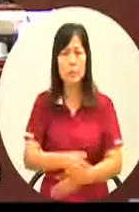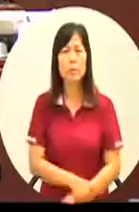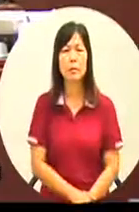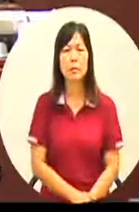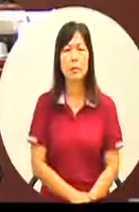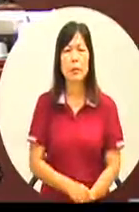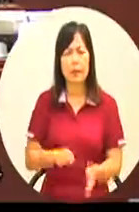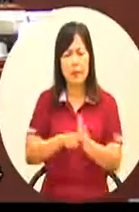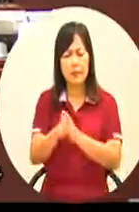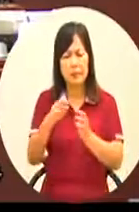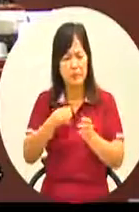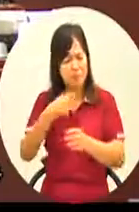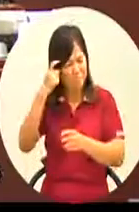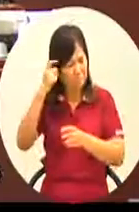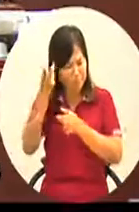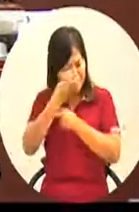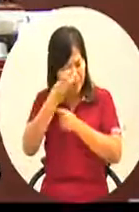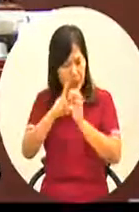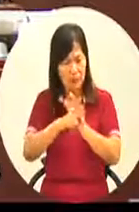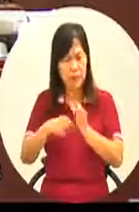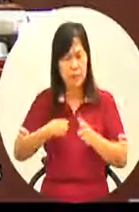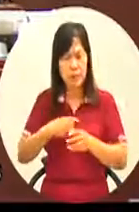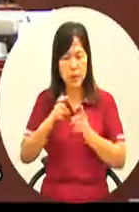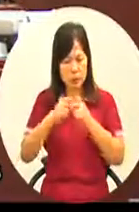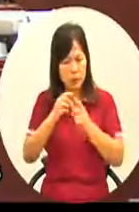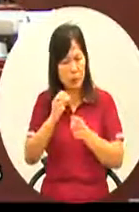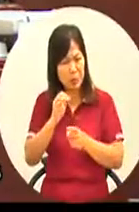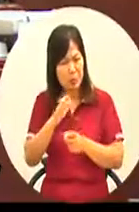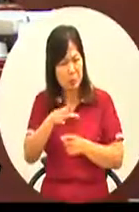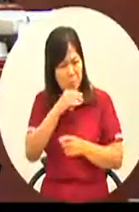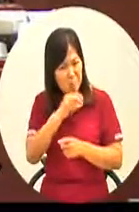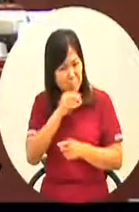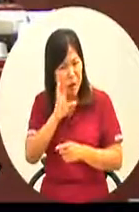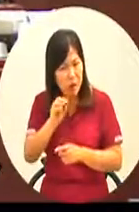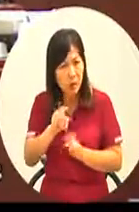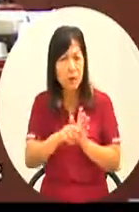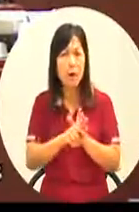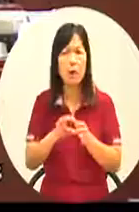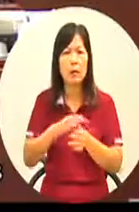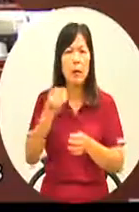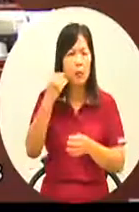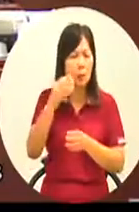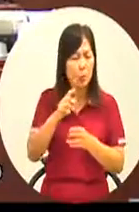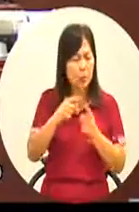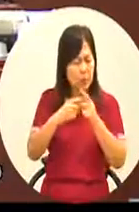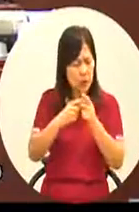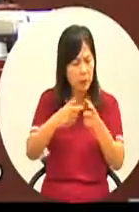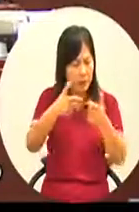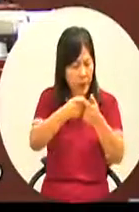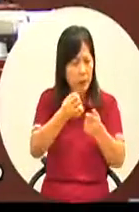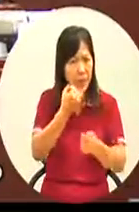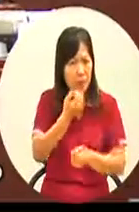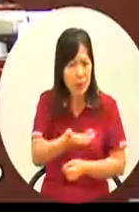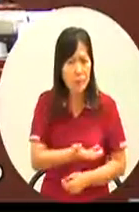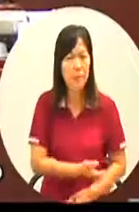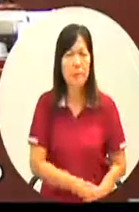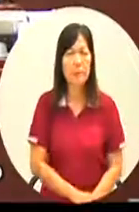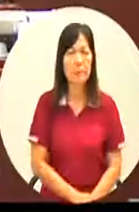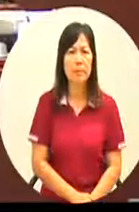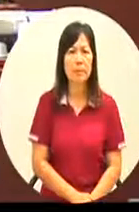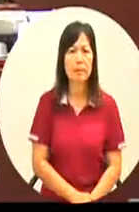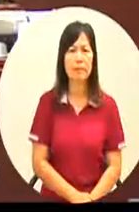拢有咧检讨，阮的人力是毋是足够啦，或者说阮的人力到底是不是足以负担吼？以